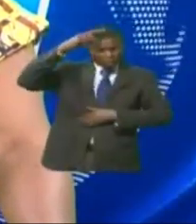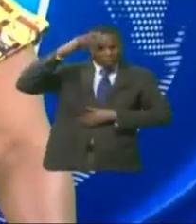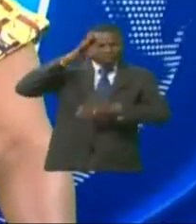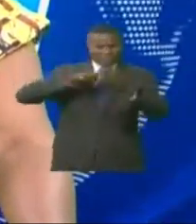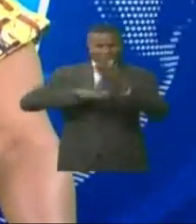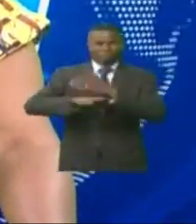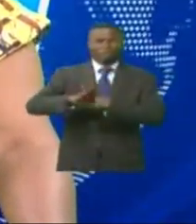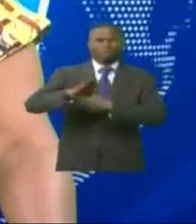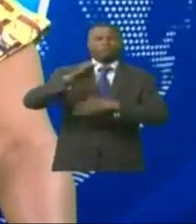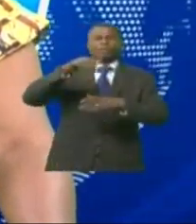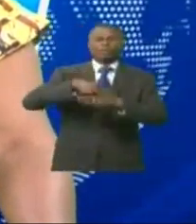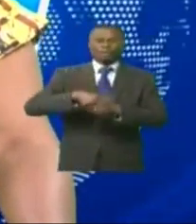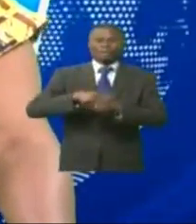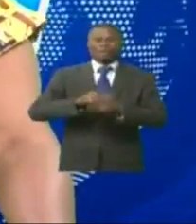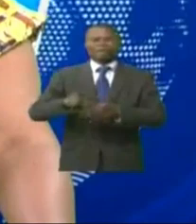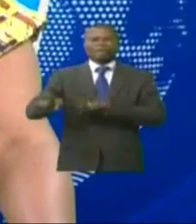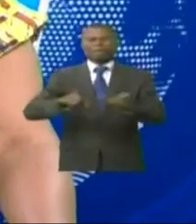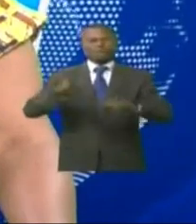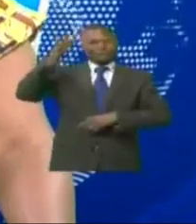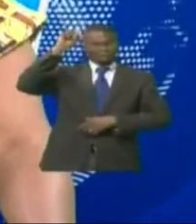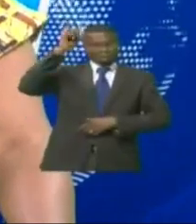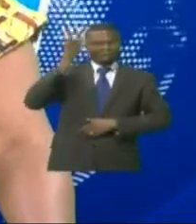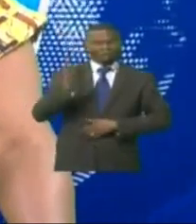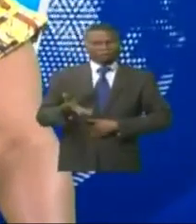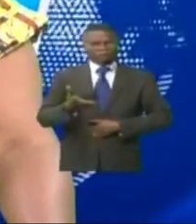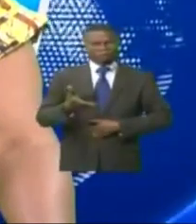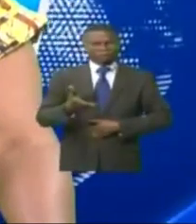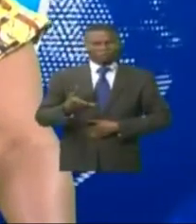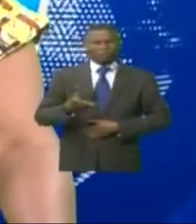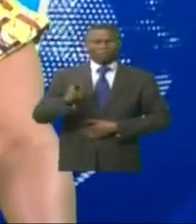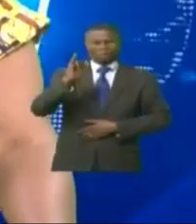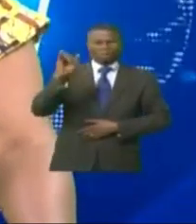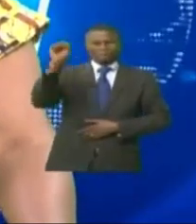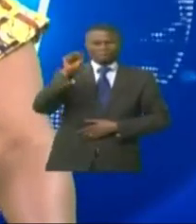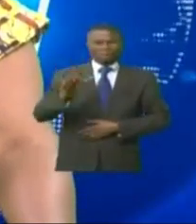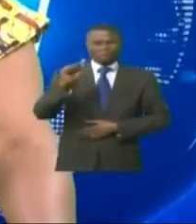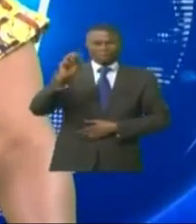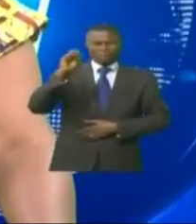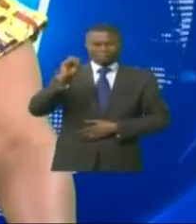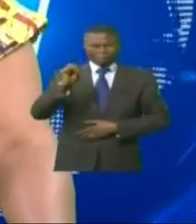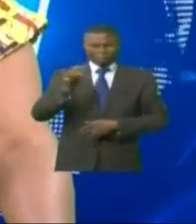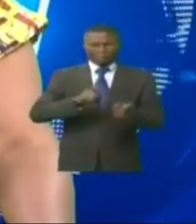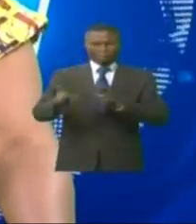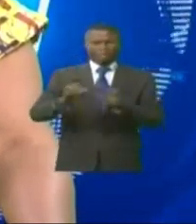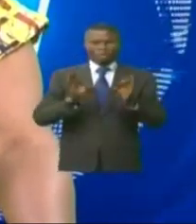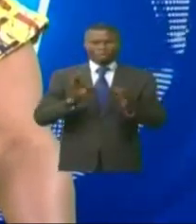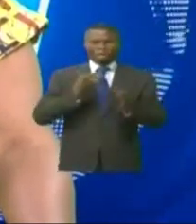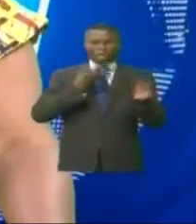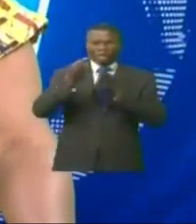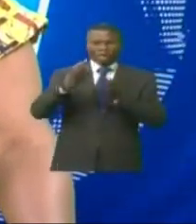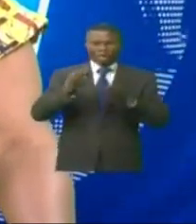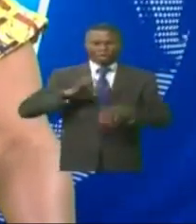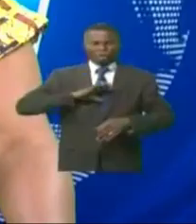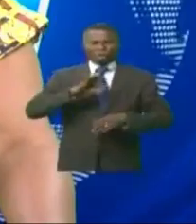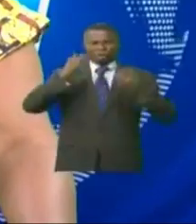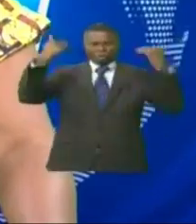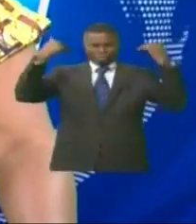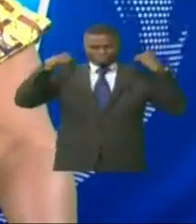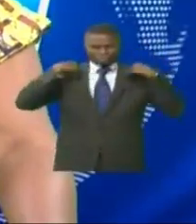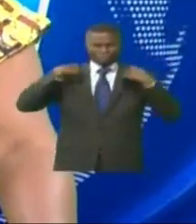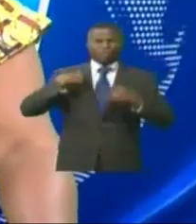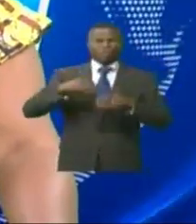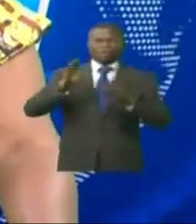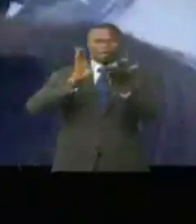incluses aux autres filières qui existent déjà à l'ISAM. Cette nouvelle filière a été expliquée par le comité de gestion. Béatrice